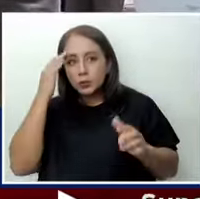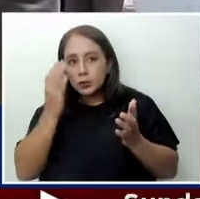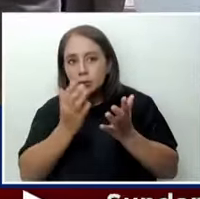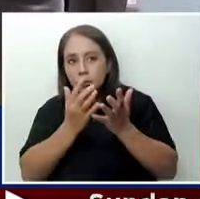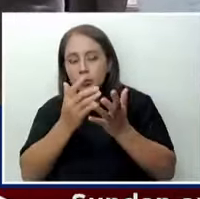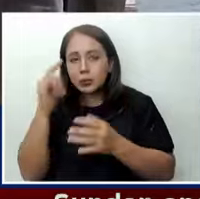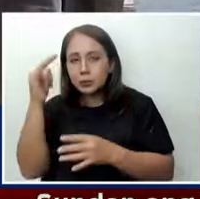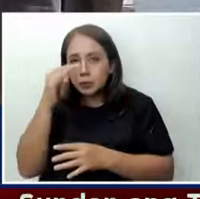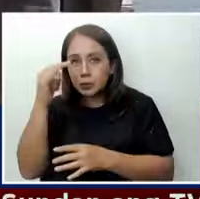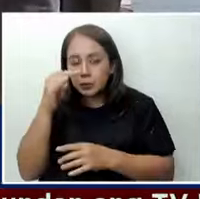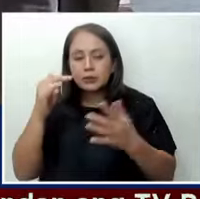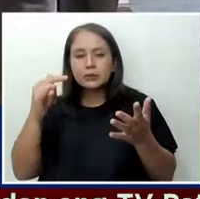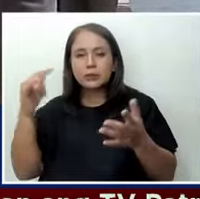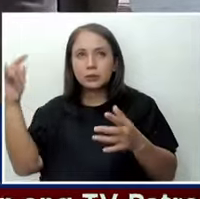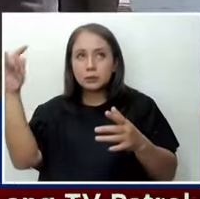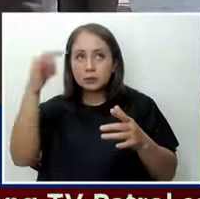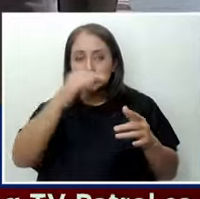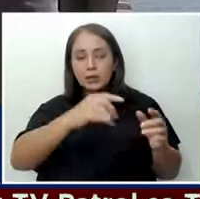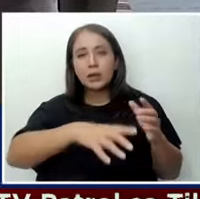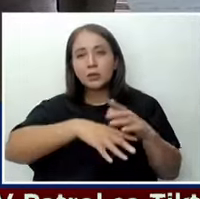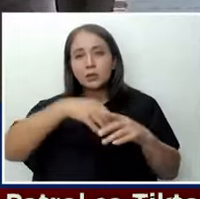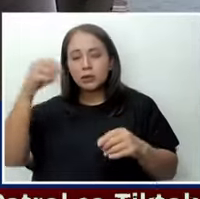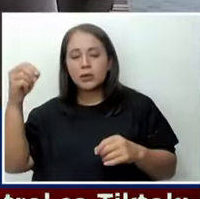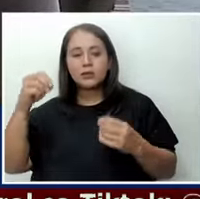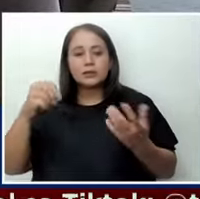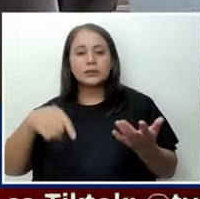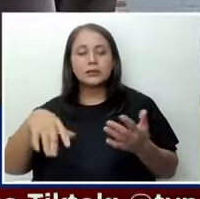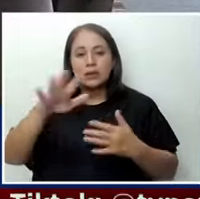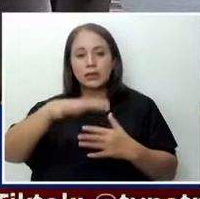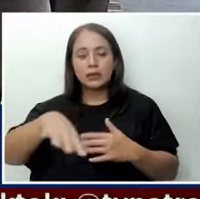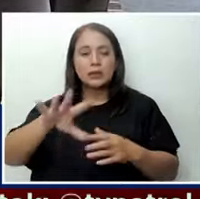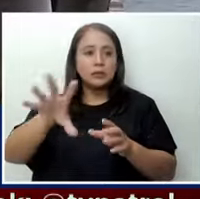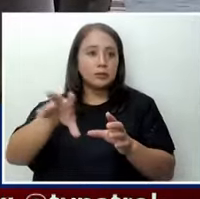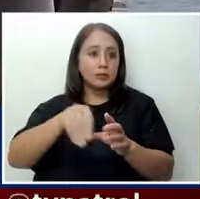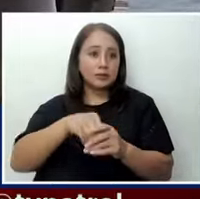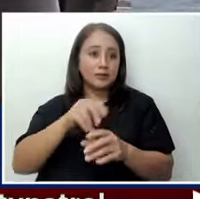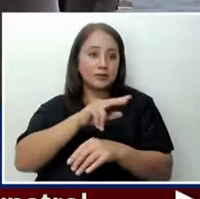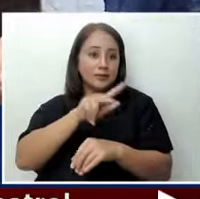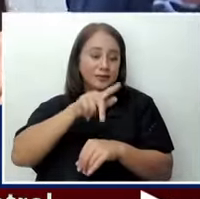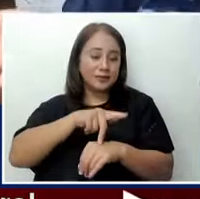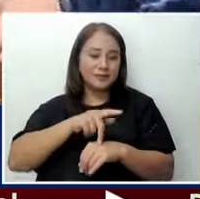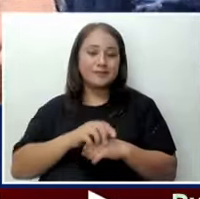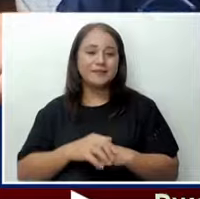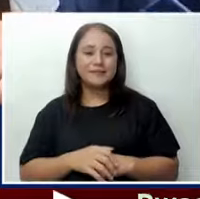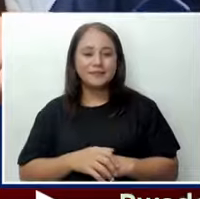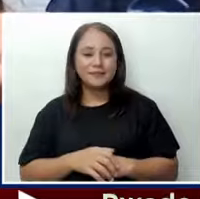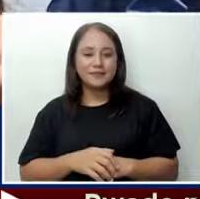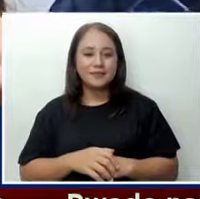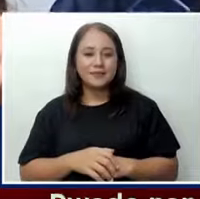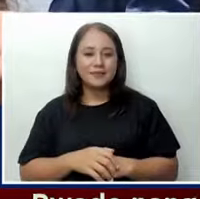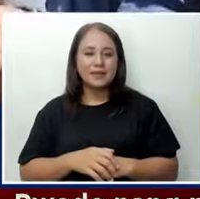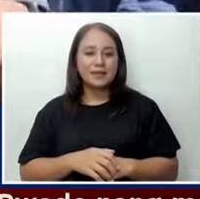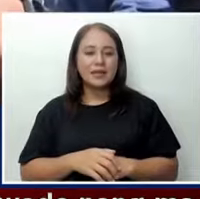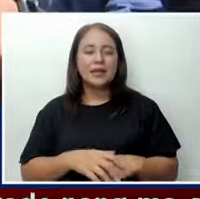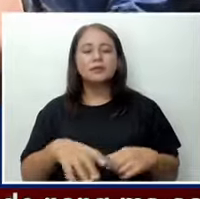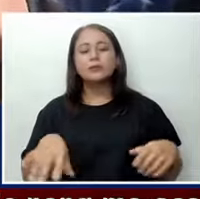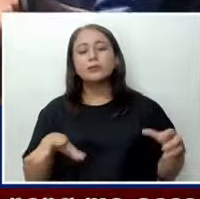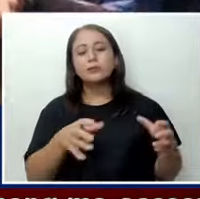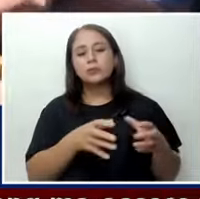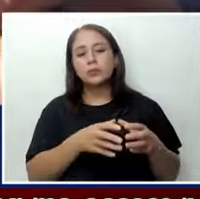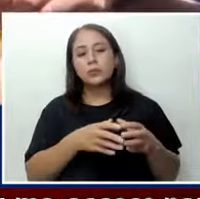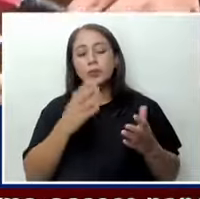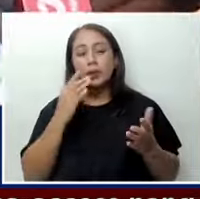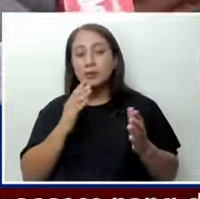aircraft na pumapasok at lumalabas sa mga teritoryong sakop ng Pilipinas. A group of islands, dito dumadaan yung